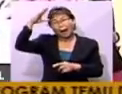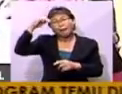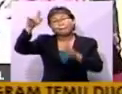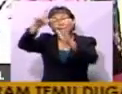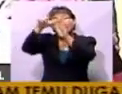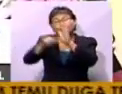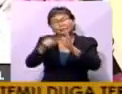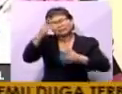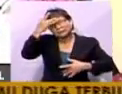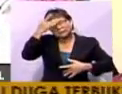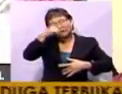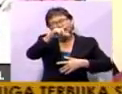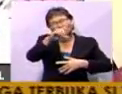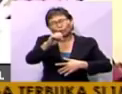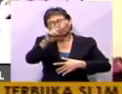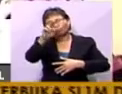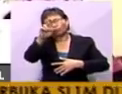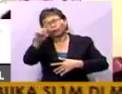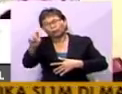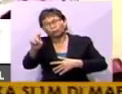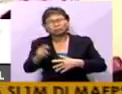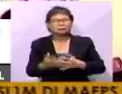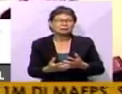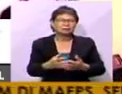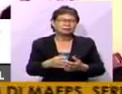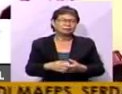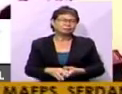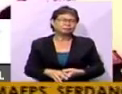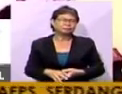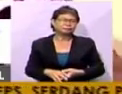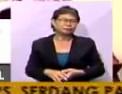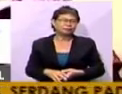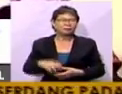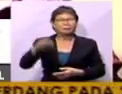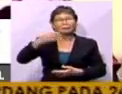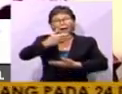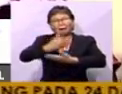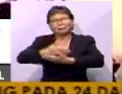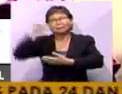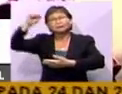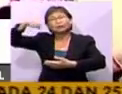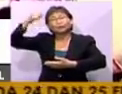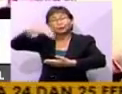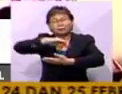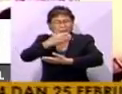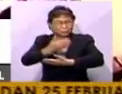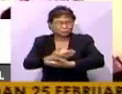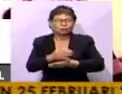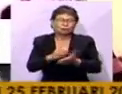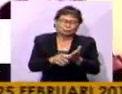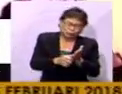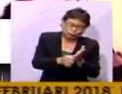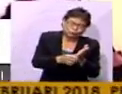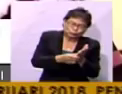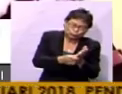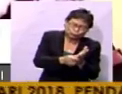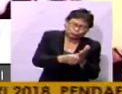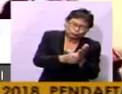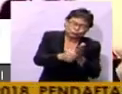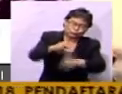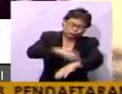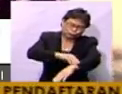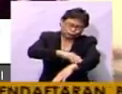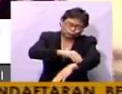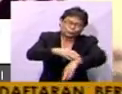sakit gout. Dia anak saudara ni, anak saudara saya tu macam ni urutlah, urut dia punya kaki ke